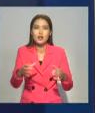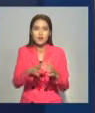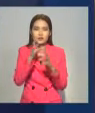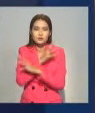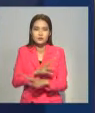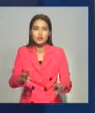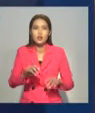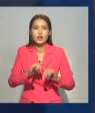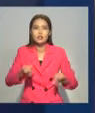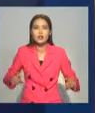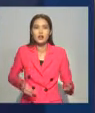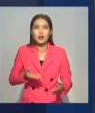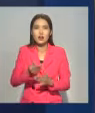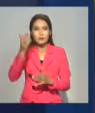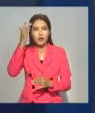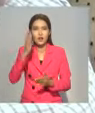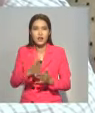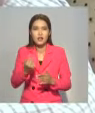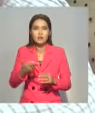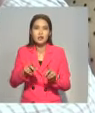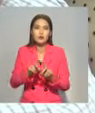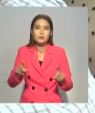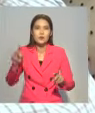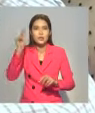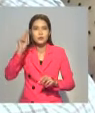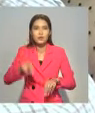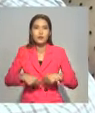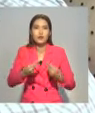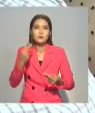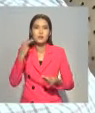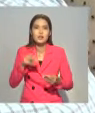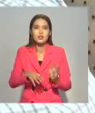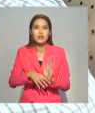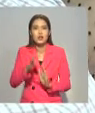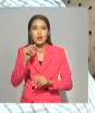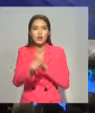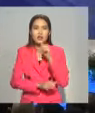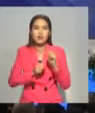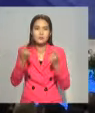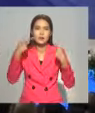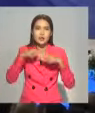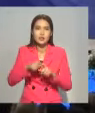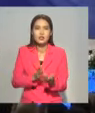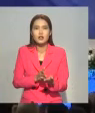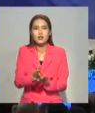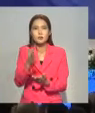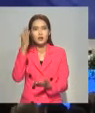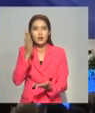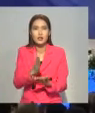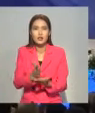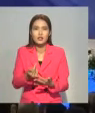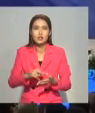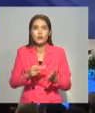мектептерді дамытуға жұмсалмақ. Сол арқылы бұл мектептерде білім беру сапасын жақсартып, материалы техникалық базасын нығайту көзделіп отыр. Бұл пилоттық